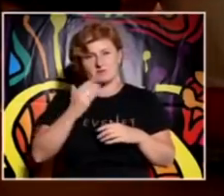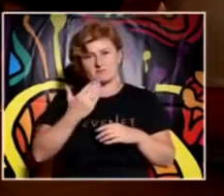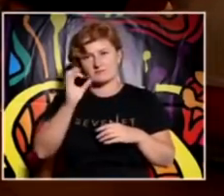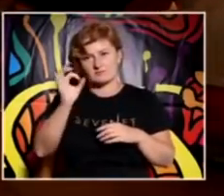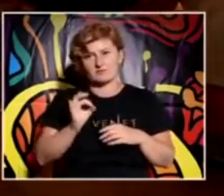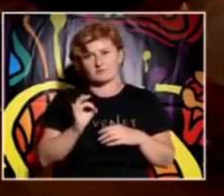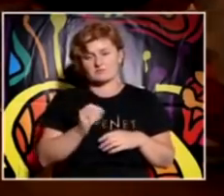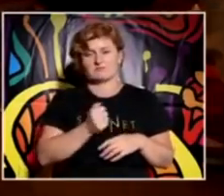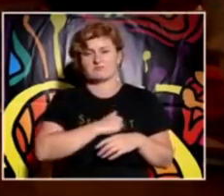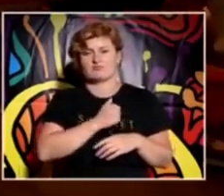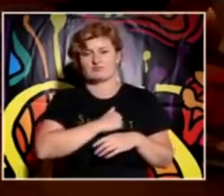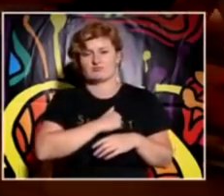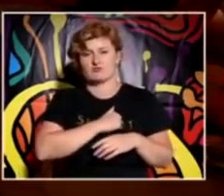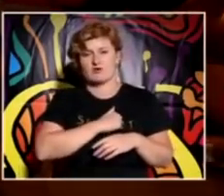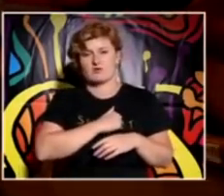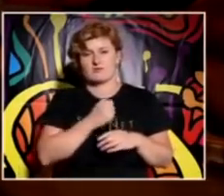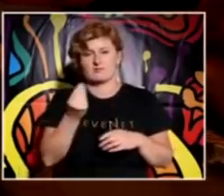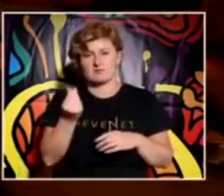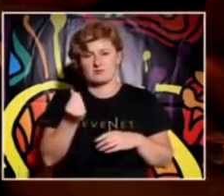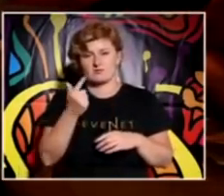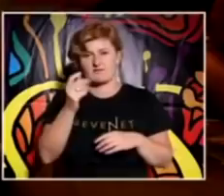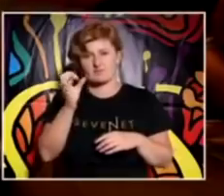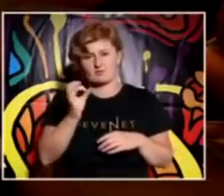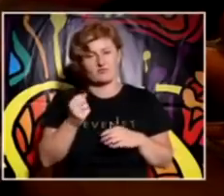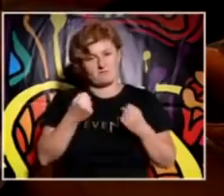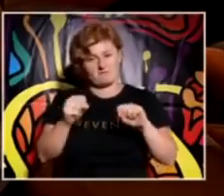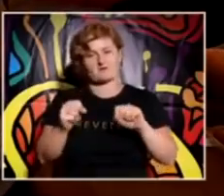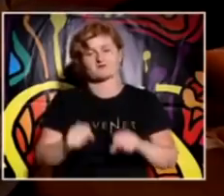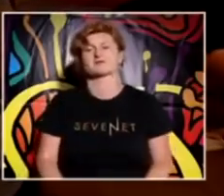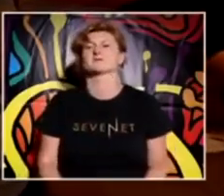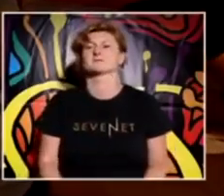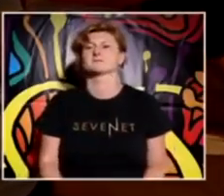5%, pożyczam kasę i nie myślę o długach, aż 2% odważnych.